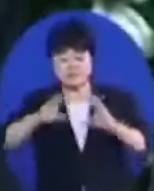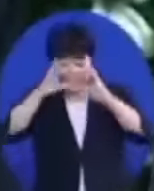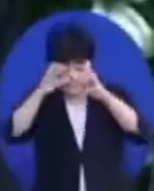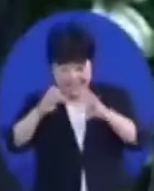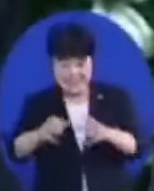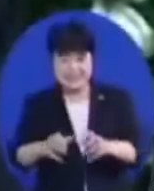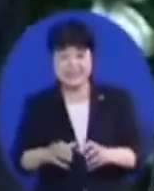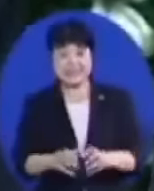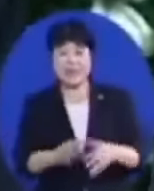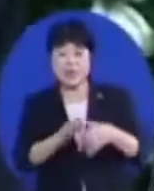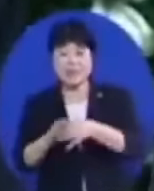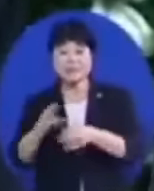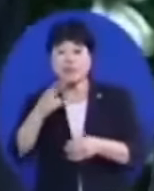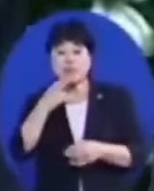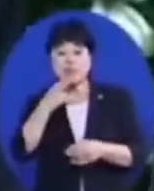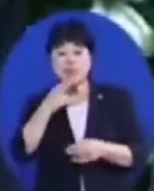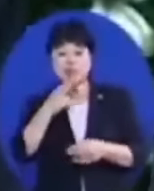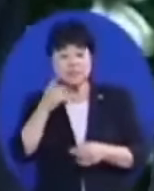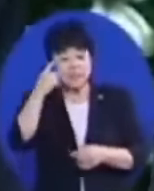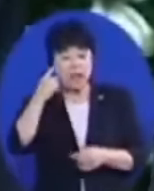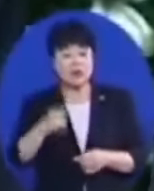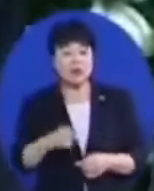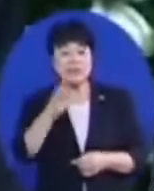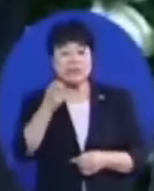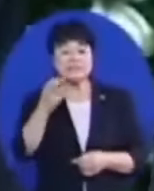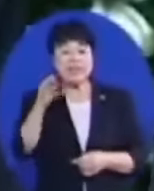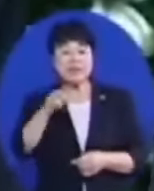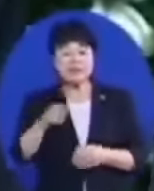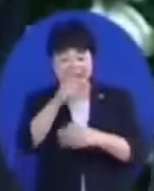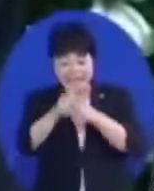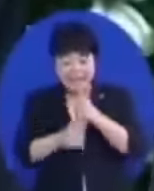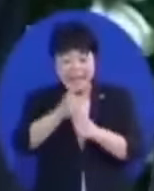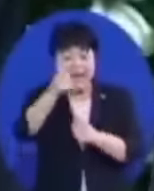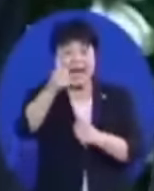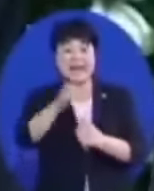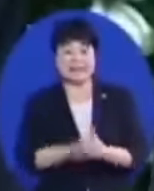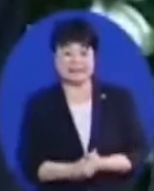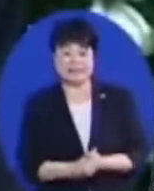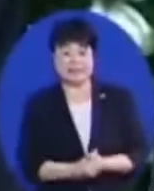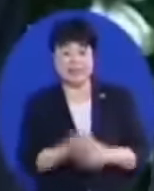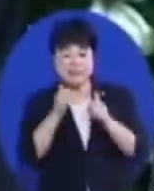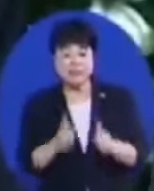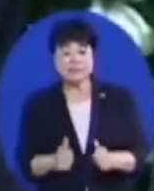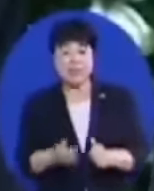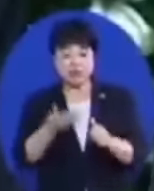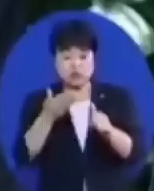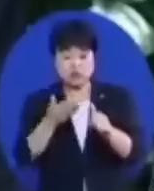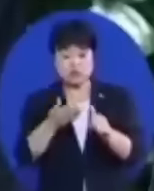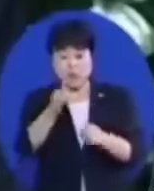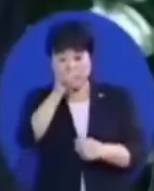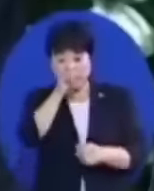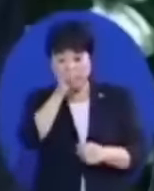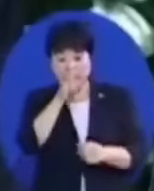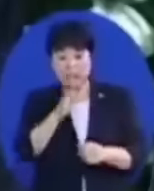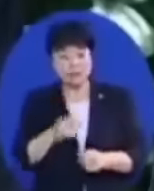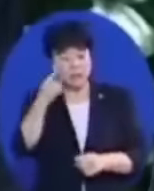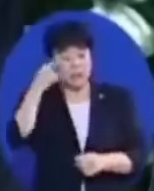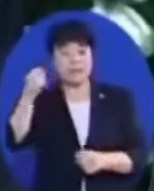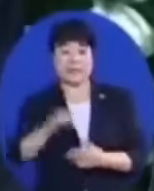일에 개입하지 않는 무관심한 하나님으로 24%는 하나님은 심판을 준비하는 엄하신 하나님이라고 믿고 있는